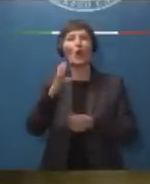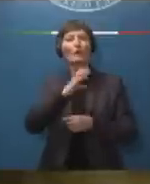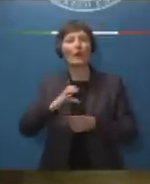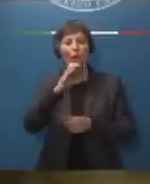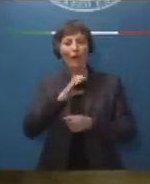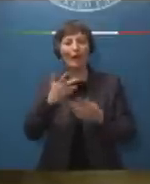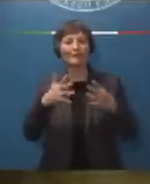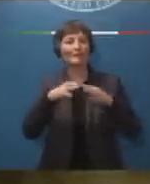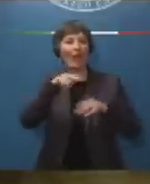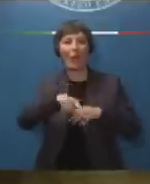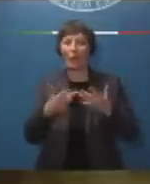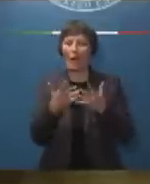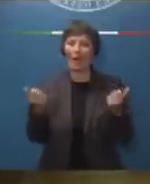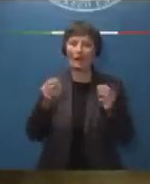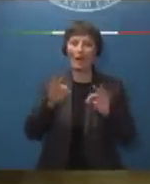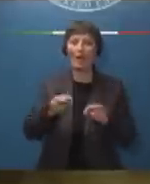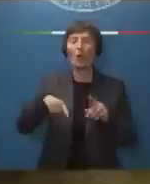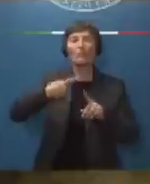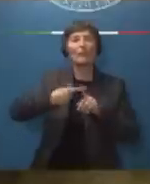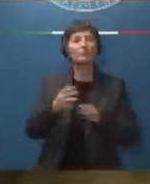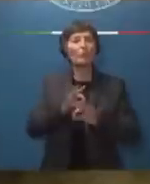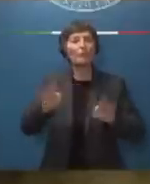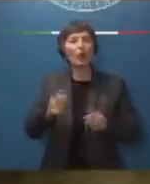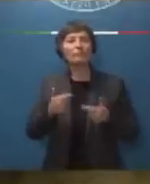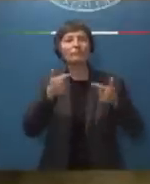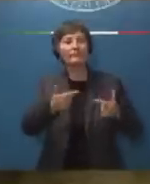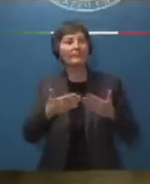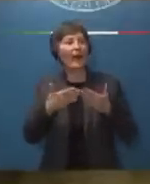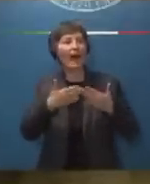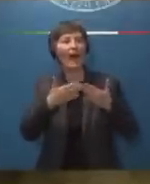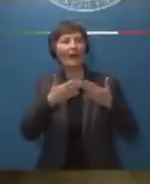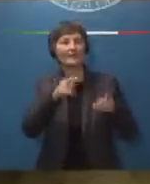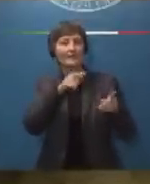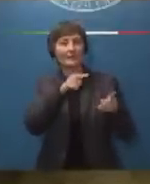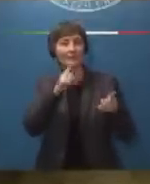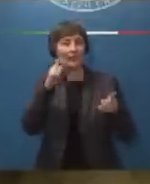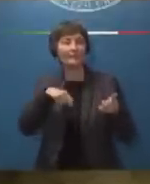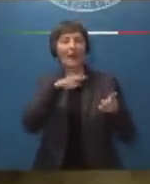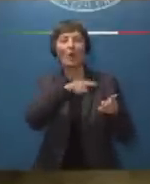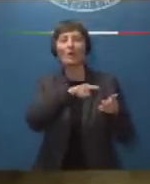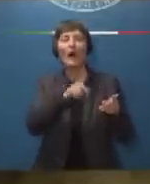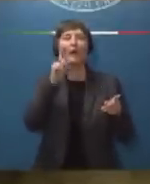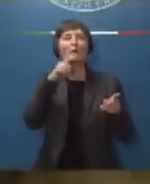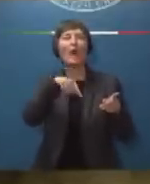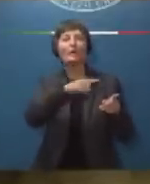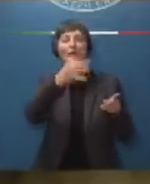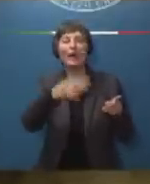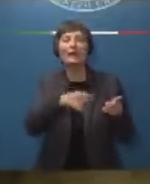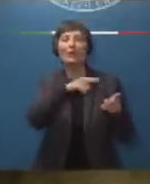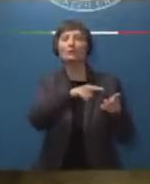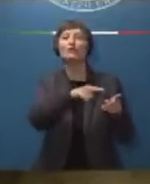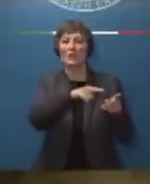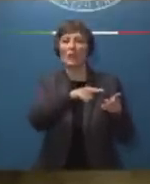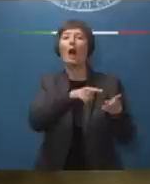ovviamente pronti a fornire ogni possibile assistenza a Kiev quando Kiev riterrà che ci saranno le condizioni per poter avviare